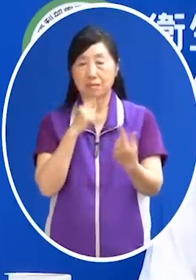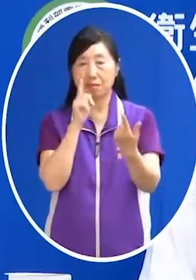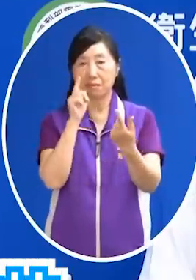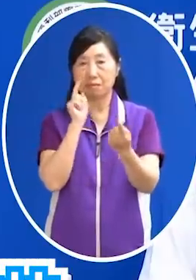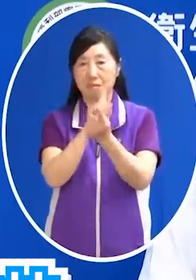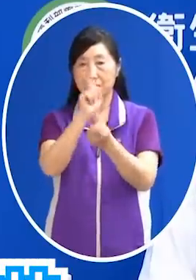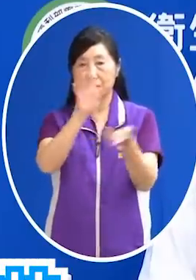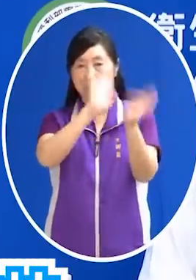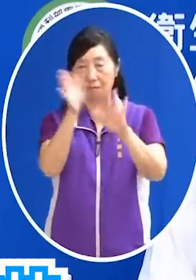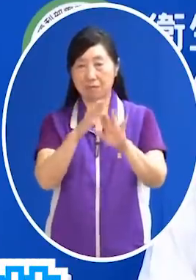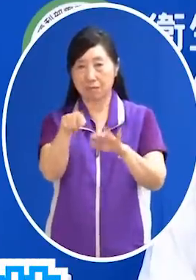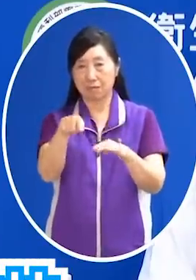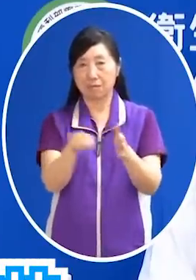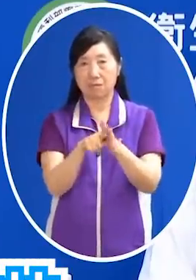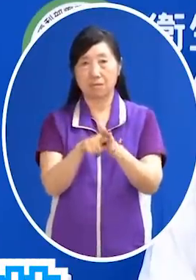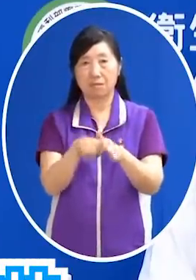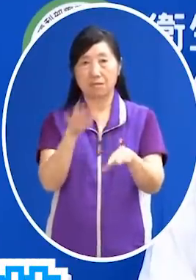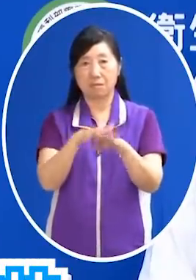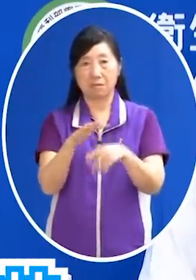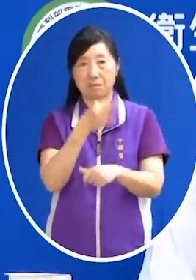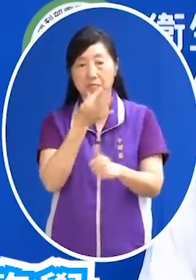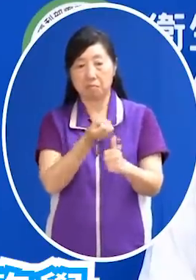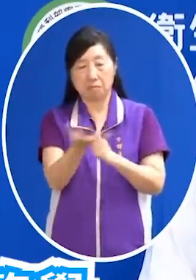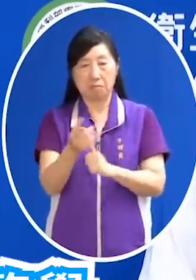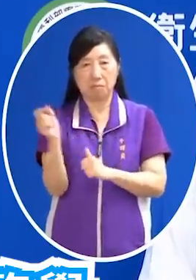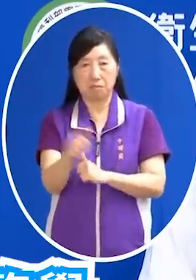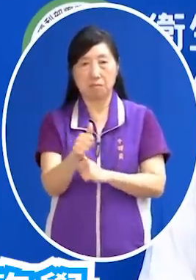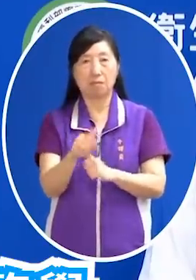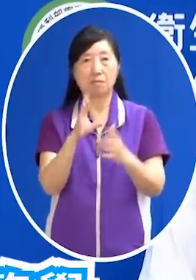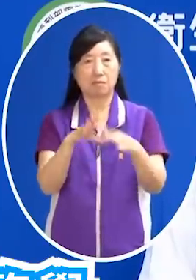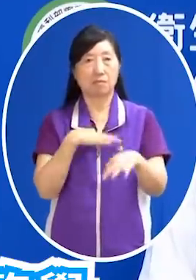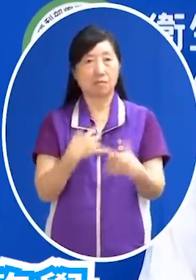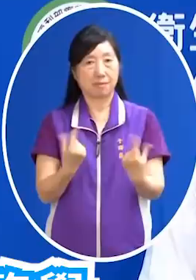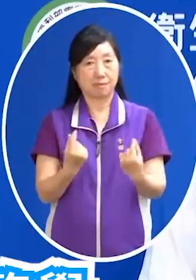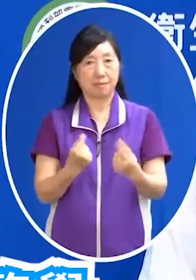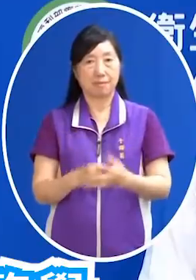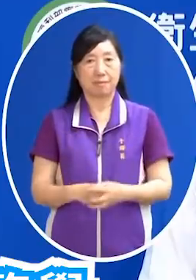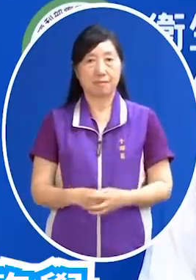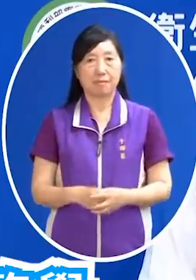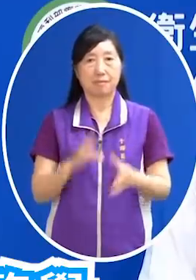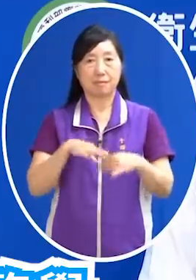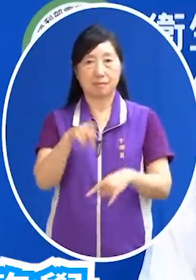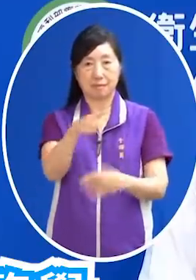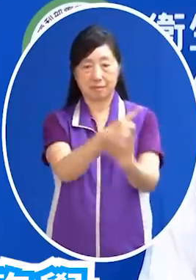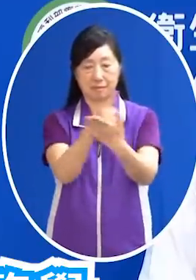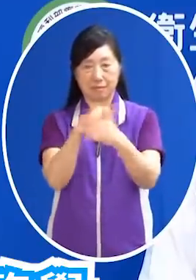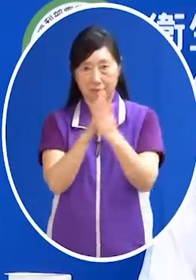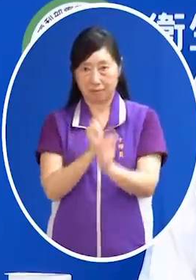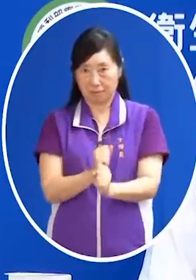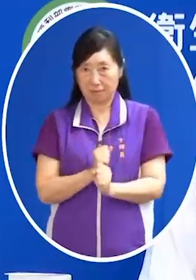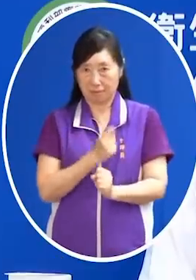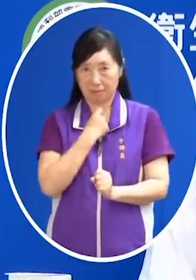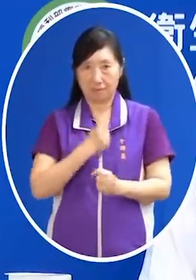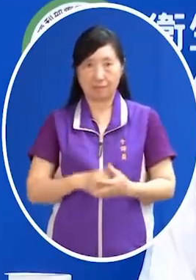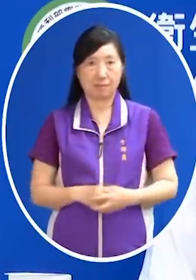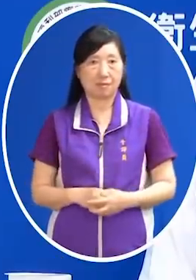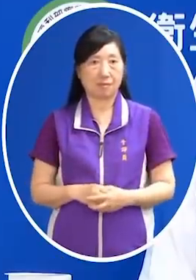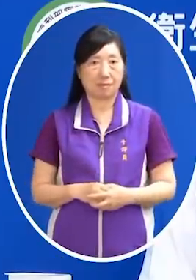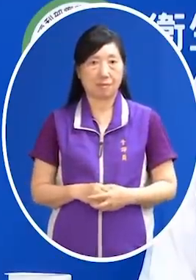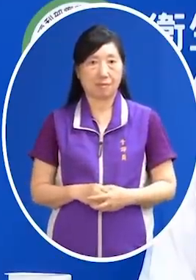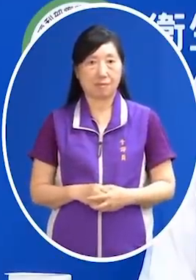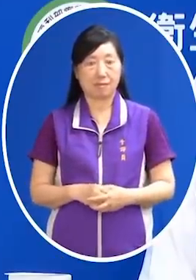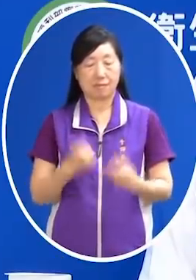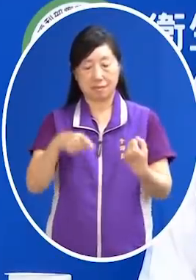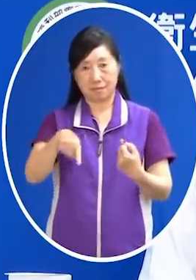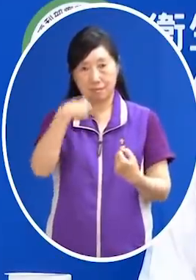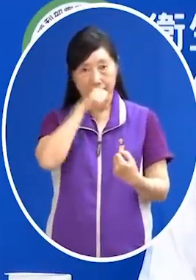速度就会变得非常非常的快，所以也是要持续提高警觉。好，那至于在本土